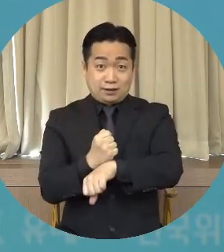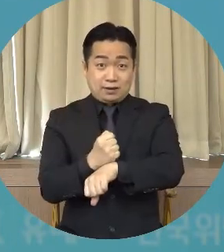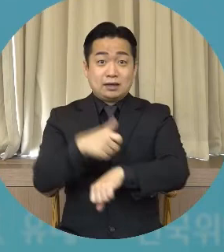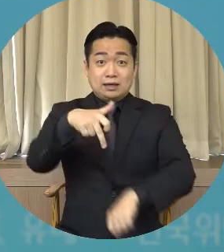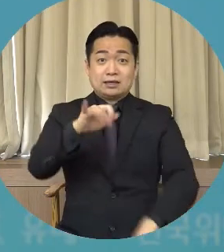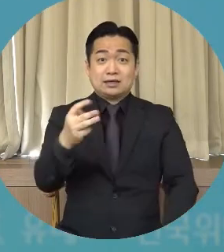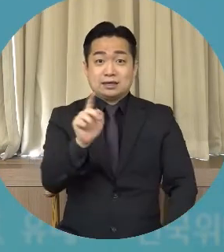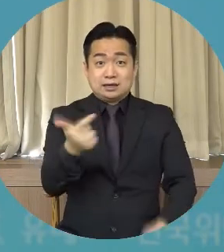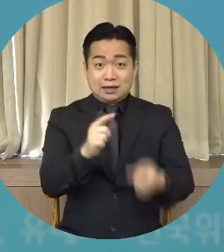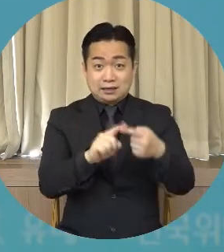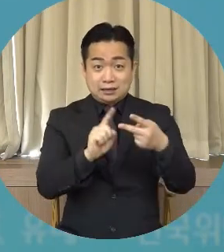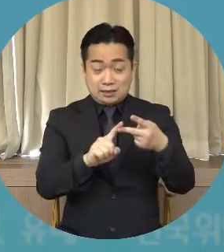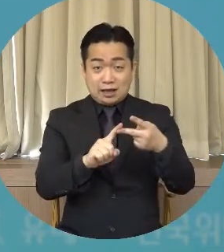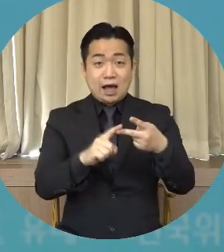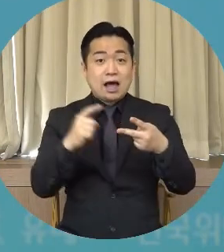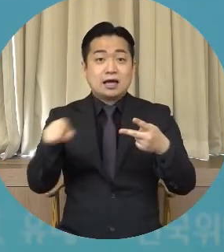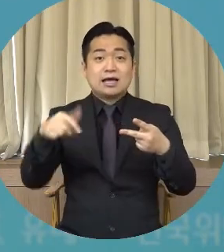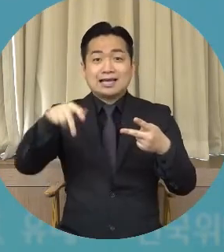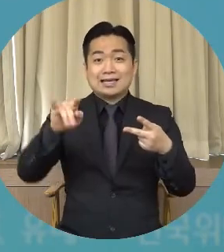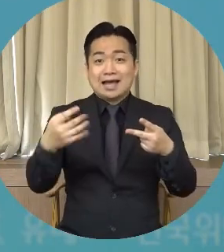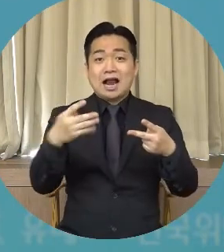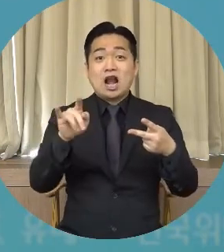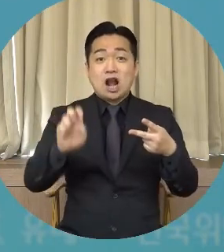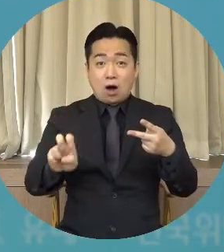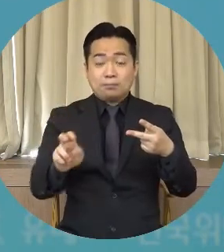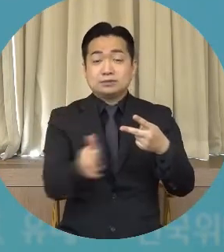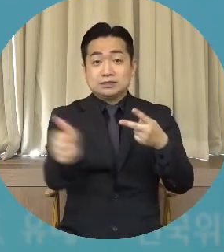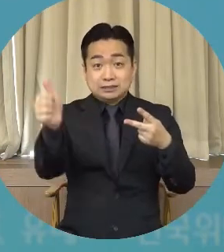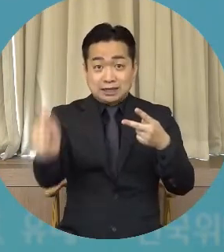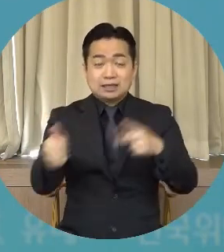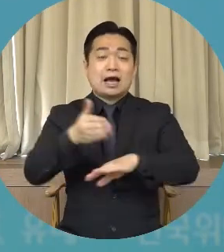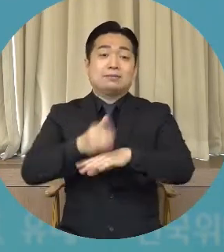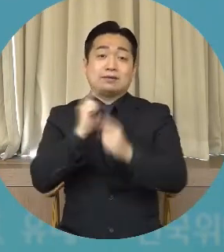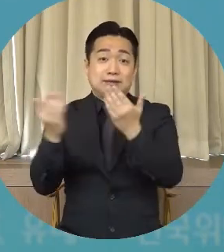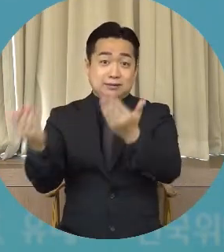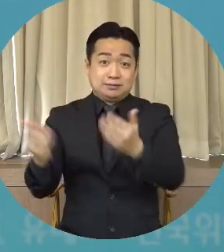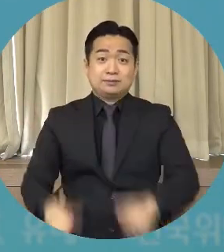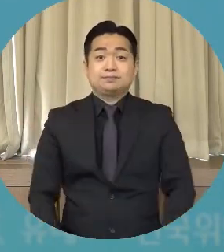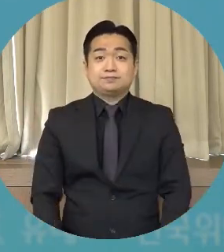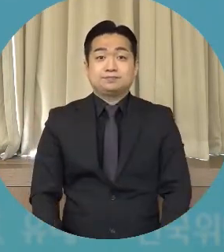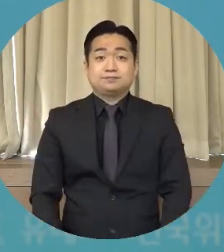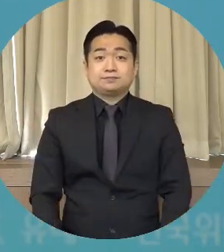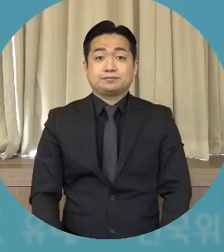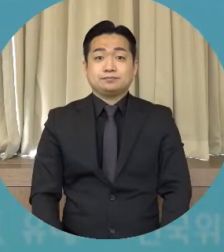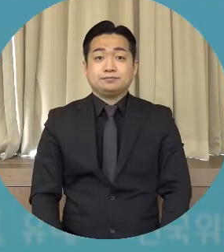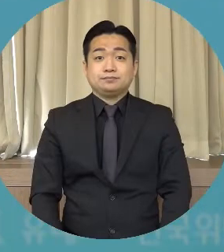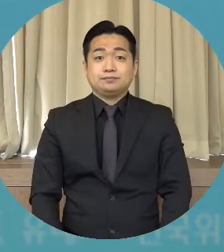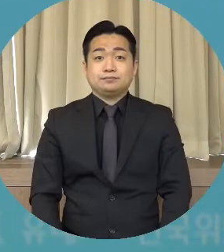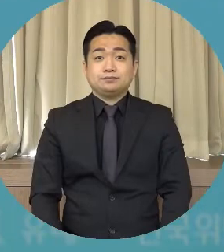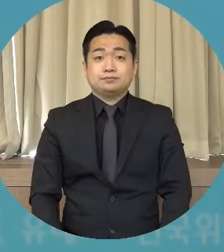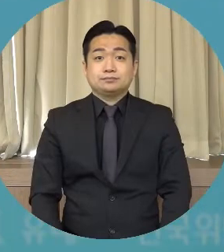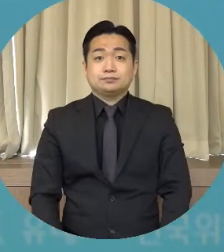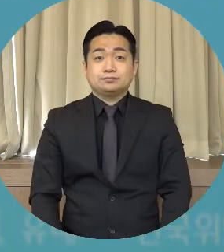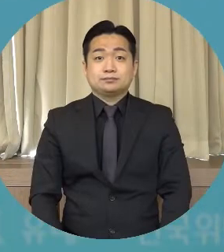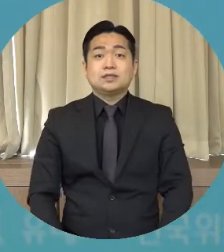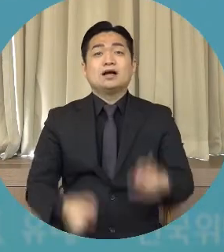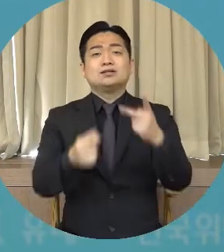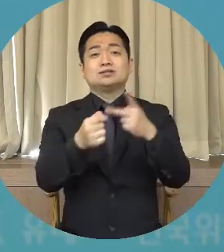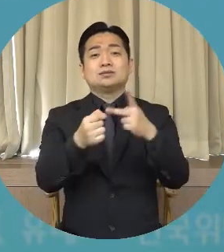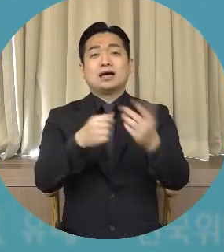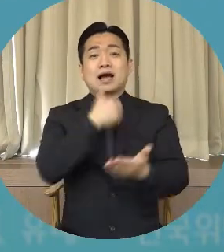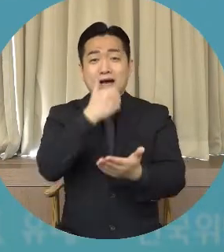다베르 갤럽 의장님께도 감사를 드립니다. 그 다음에 두 번째 감동스러운